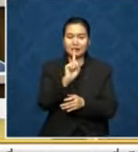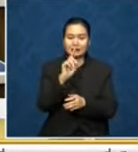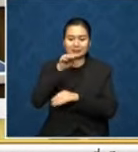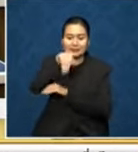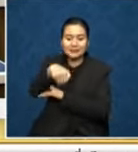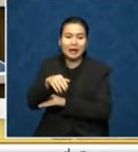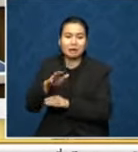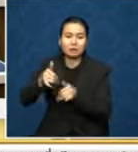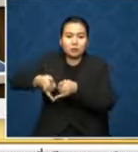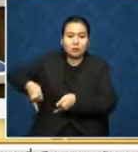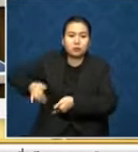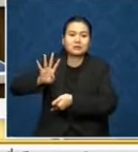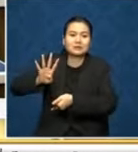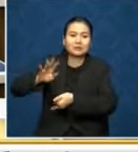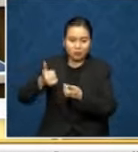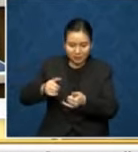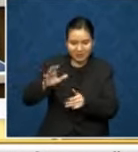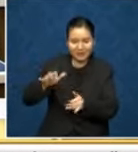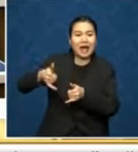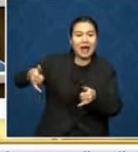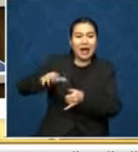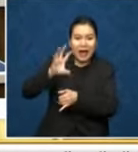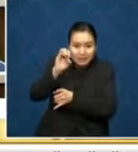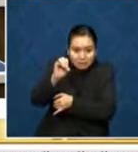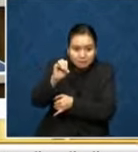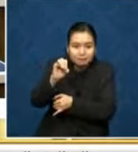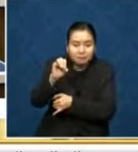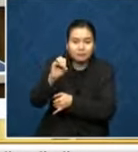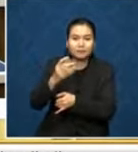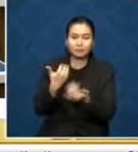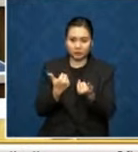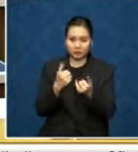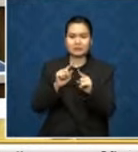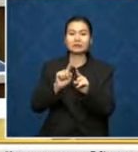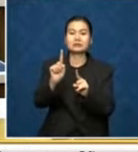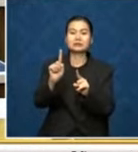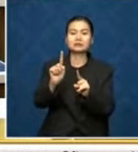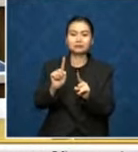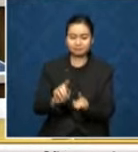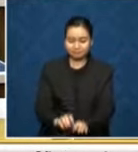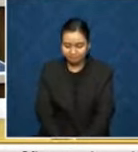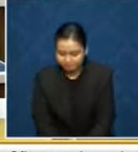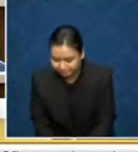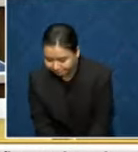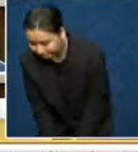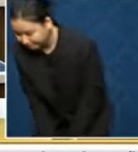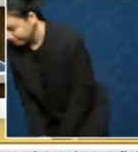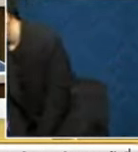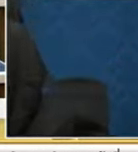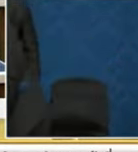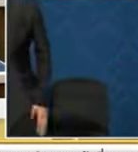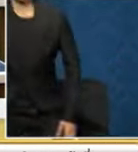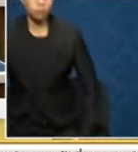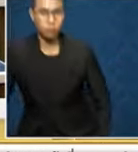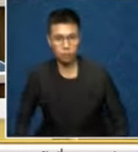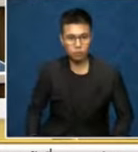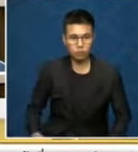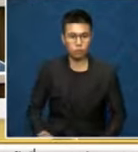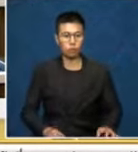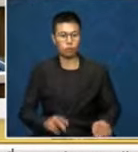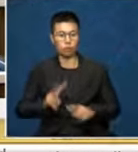ค่4เชือกณวันนี้50เชือกครับท่านประธานอันนี้เป็นเรื่องที่1 นะครับเรื่องที่2ก็เป็นปัญหาที่เกิดจ